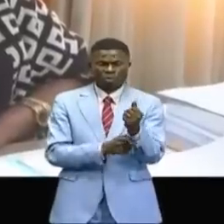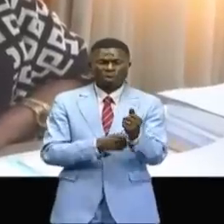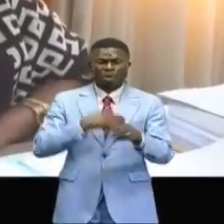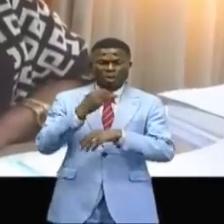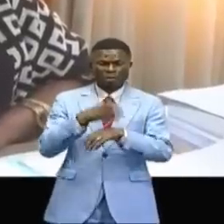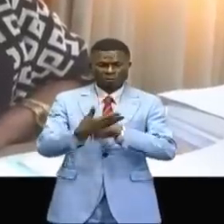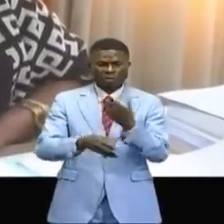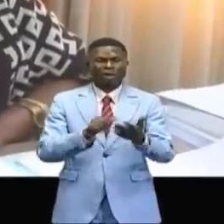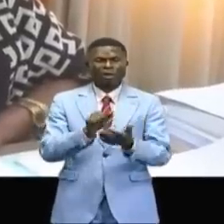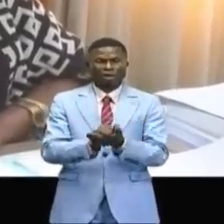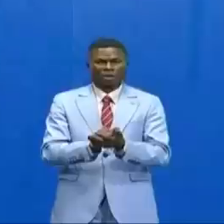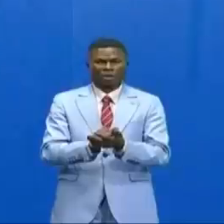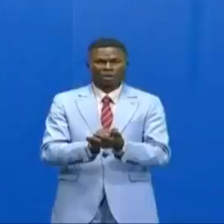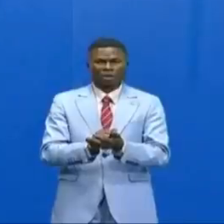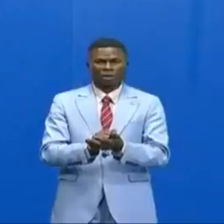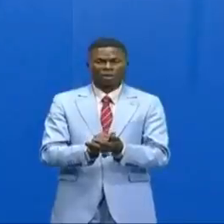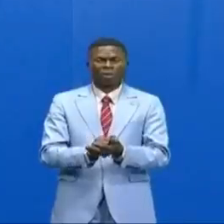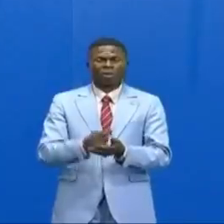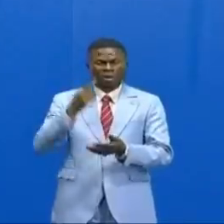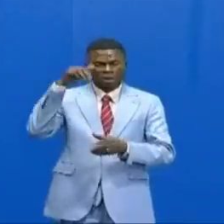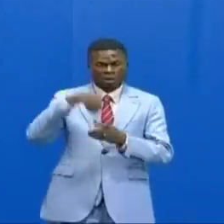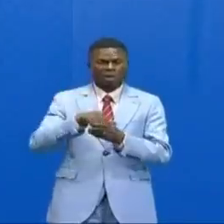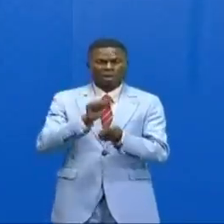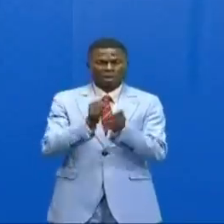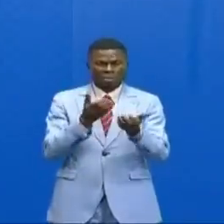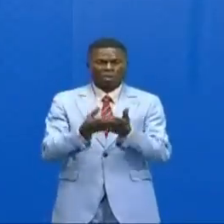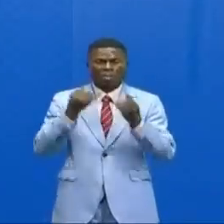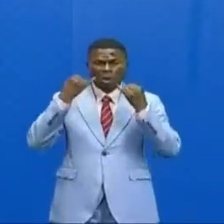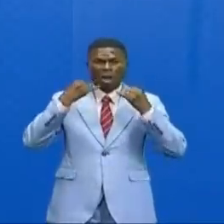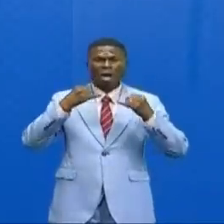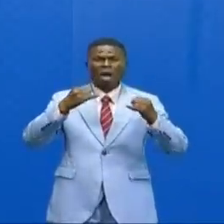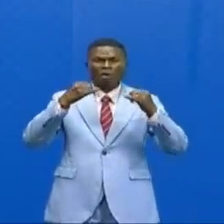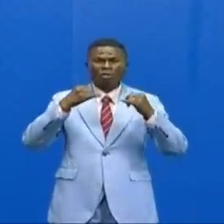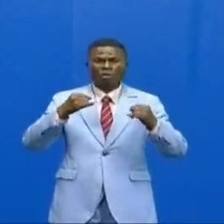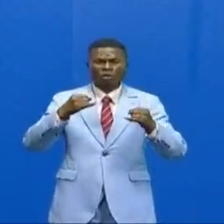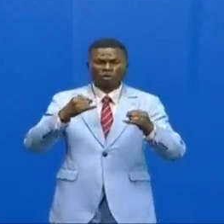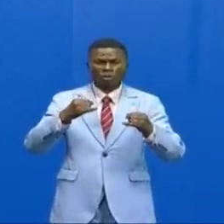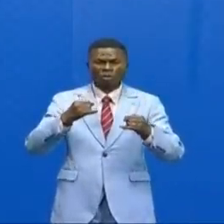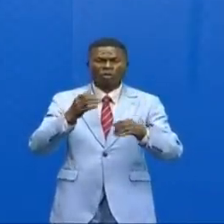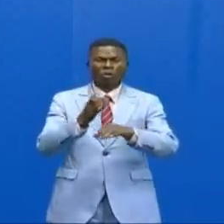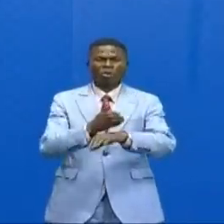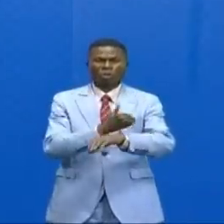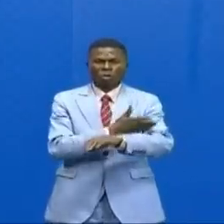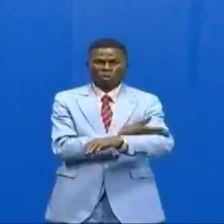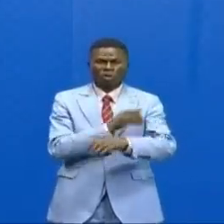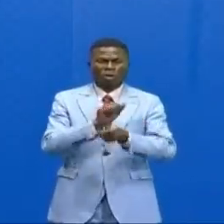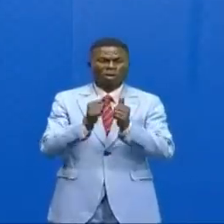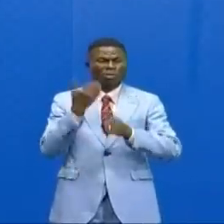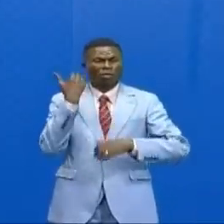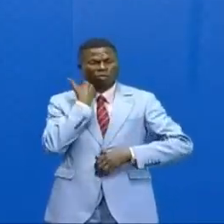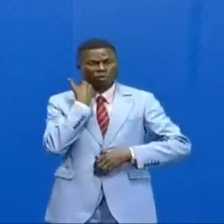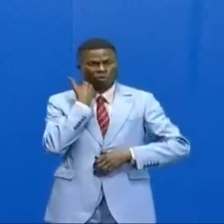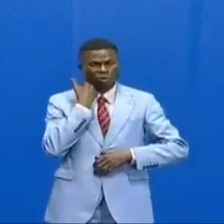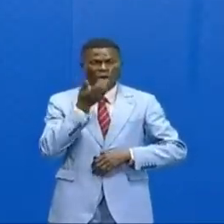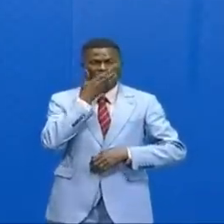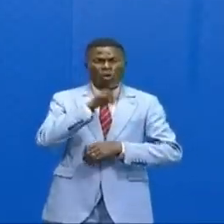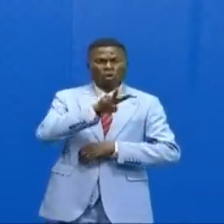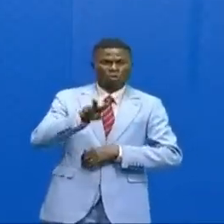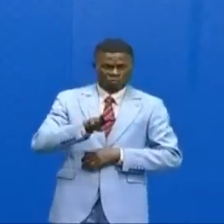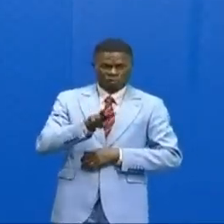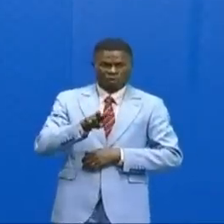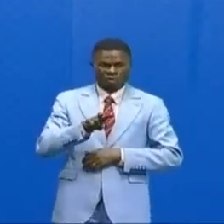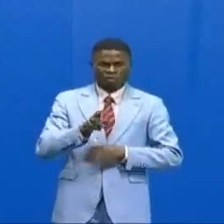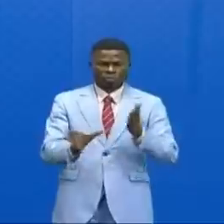massacres. Toujours sur ces chapitres d'information, évolution de la situation de l'épidémie à Covid-19.